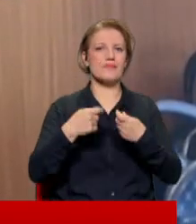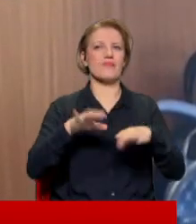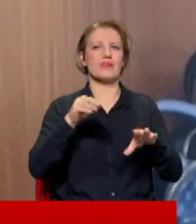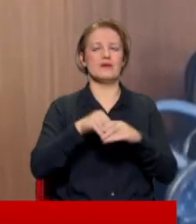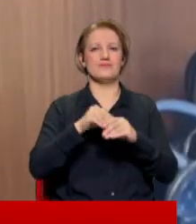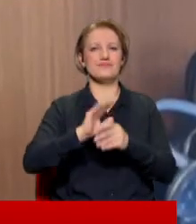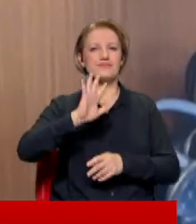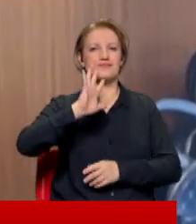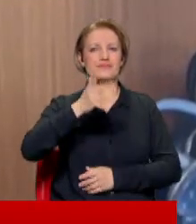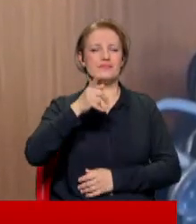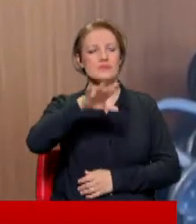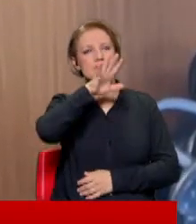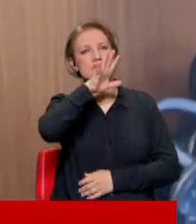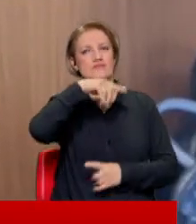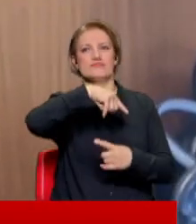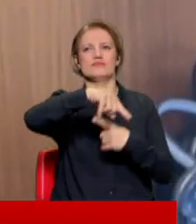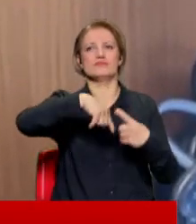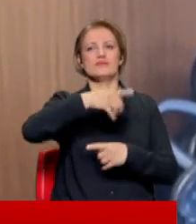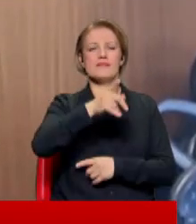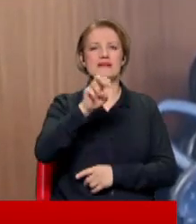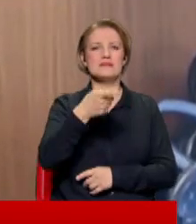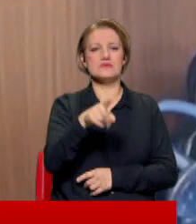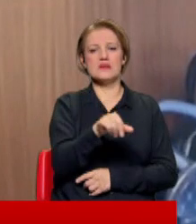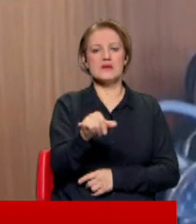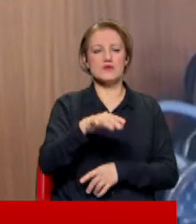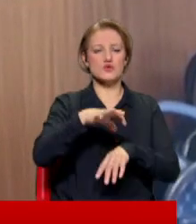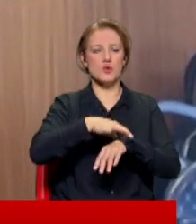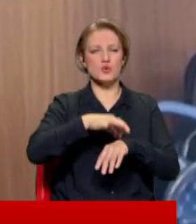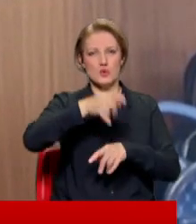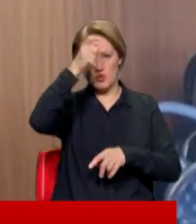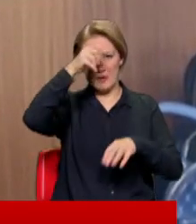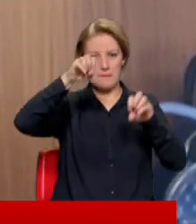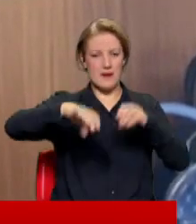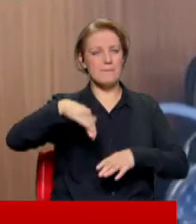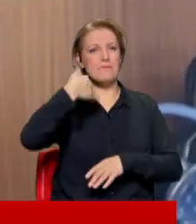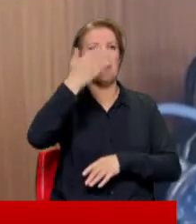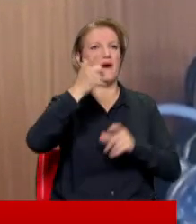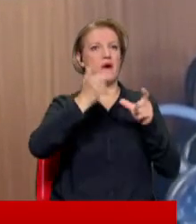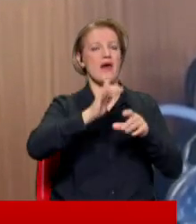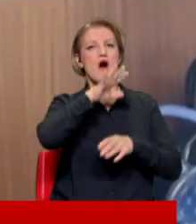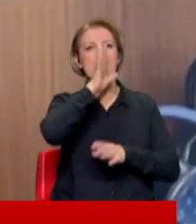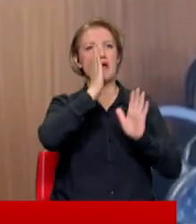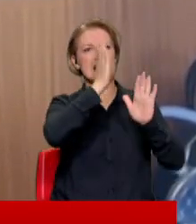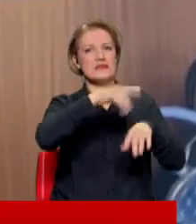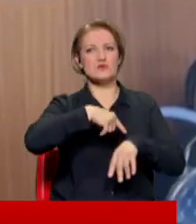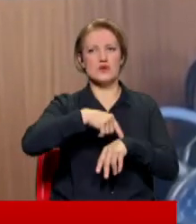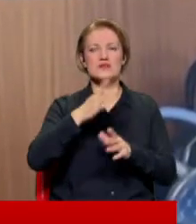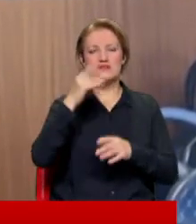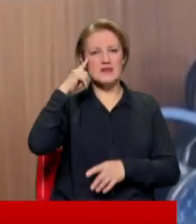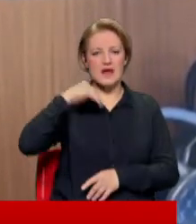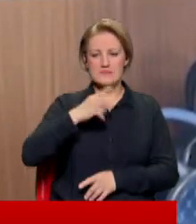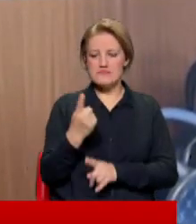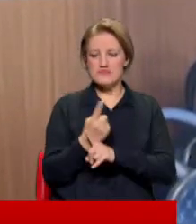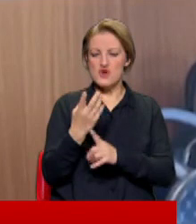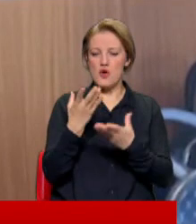için geleceklerini yurt dışında arıyorlar. 8000'e yakın doktorun ülkeyi terk ettiği bir süreçte sanki bir şey